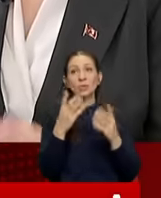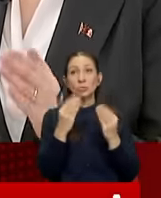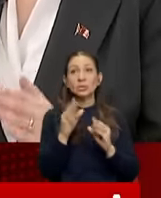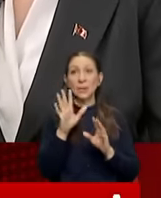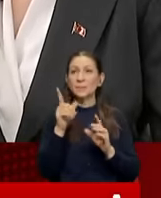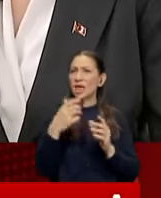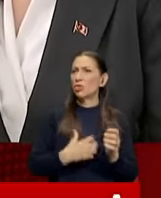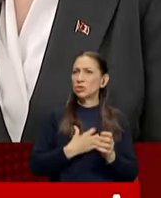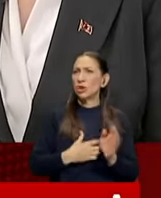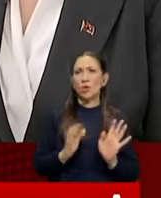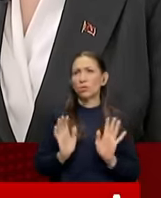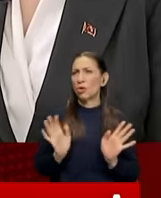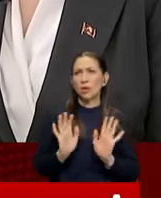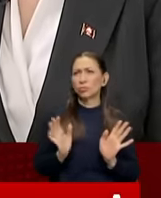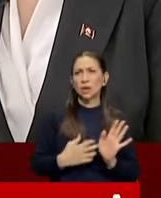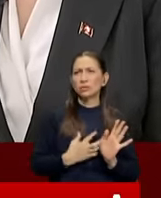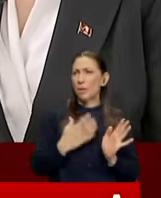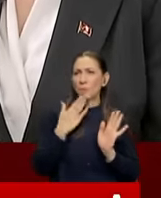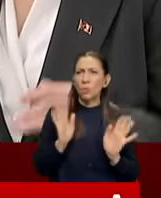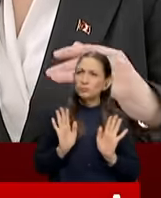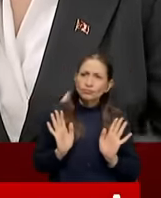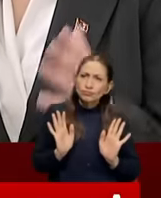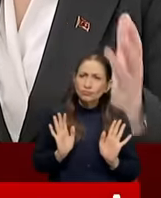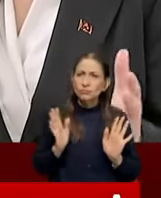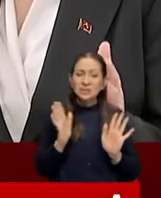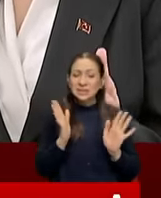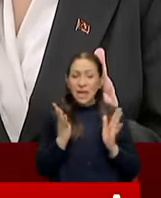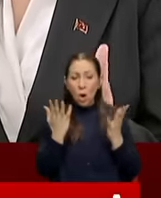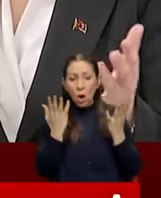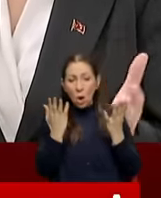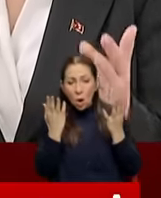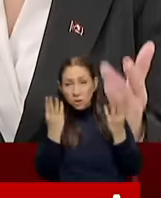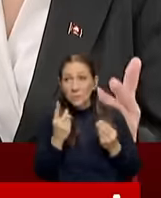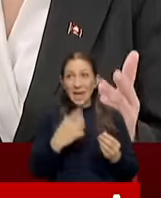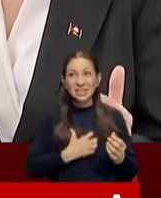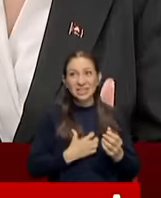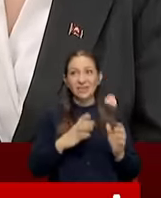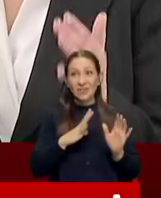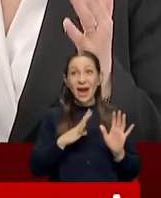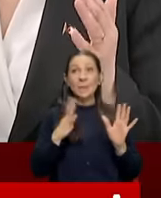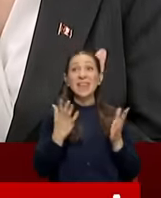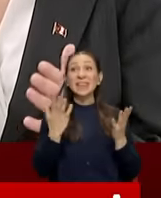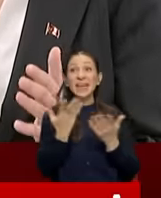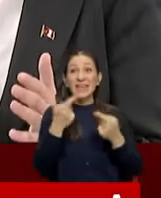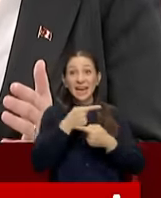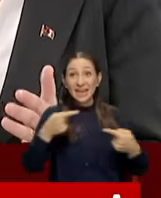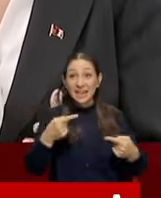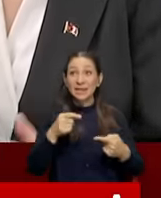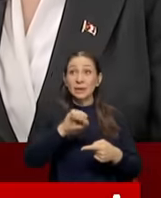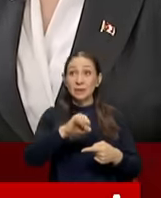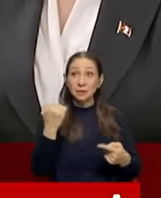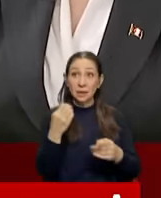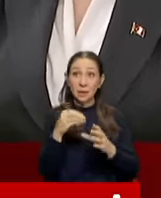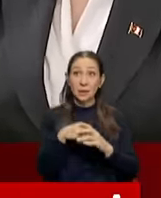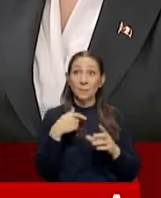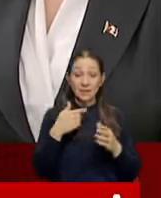ama ş ama Sizde bir endişe Yok yok hiçbir endişem yok yani ne bulacağımız la ilgili bir endişem K olsa tabi